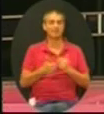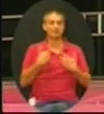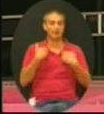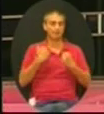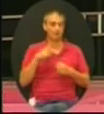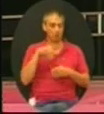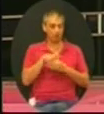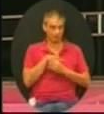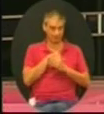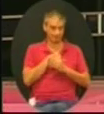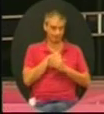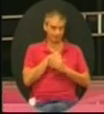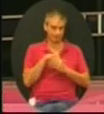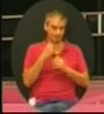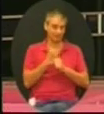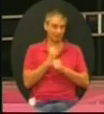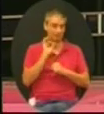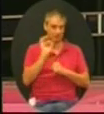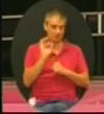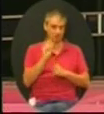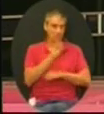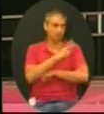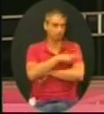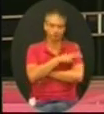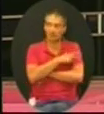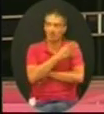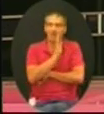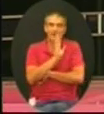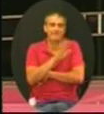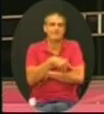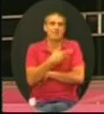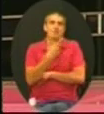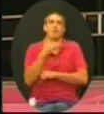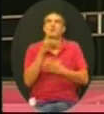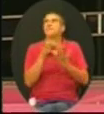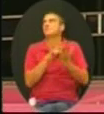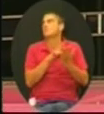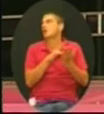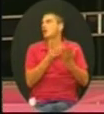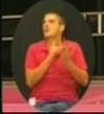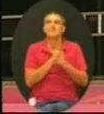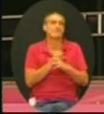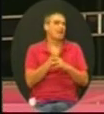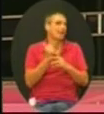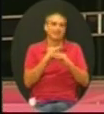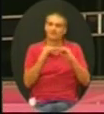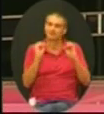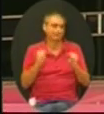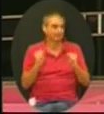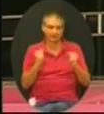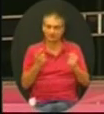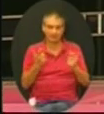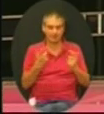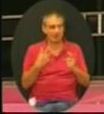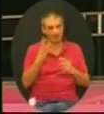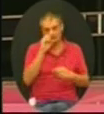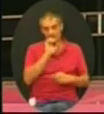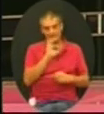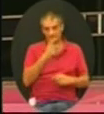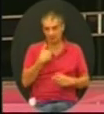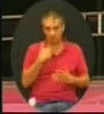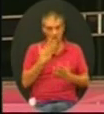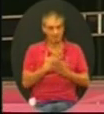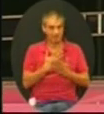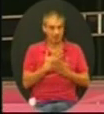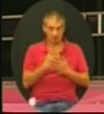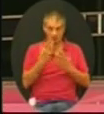פנים בפעילות שלו, של המשטרה, את יודעת, אפילו במקום הכי בסיסי, אולי במקום שבהגדרתו, אם אנחנו כבר